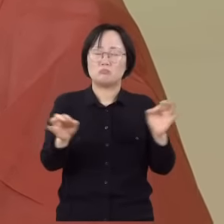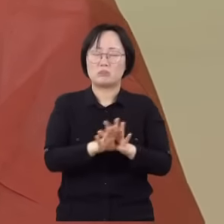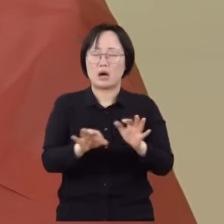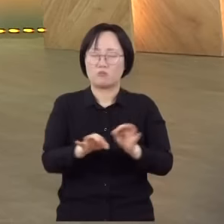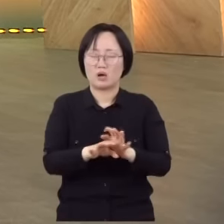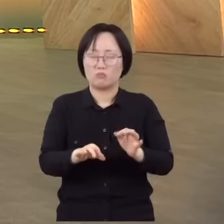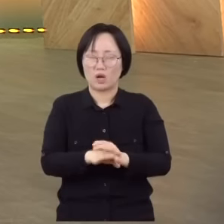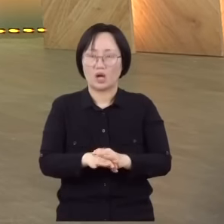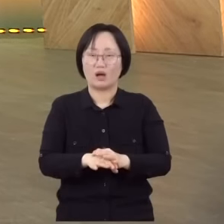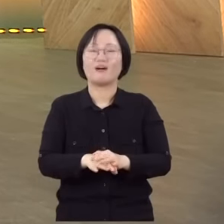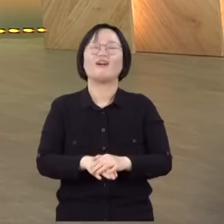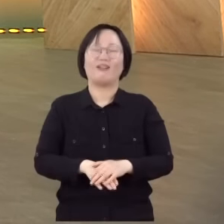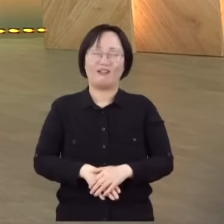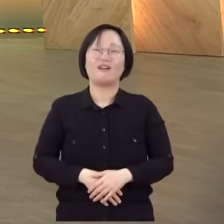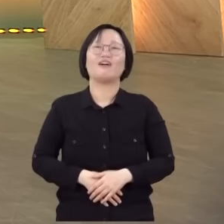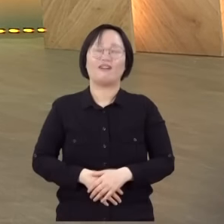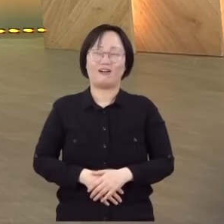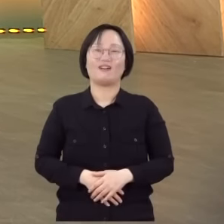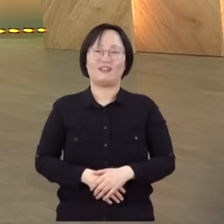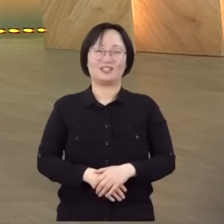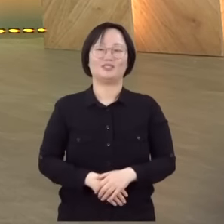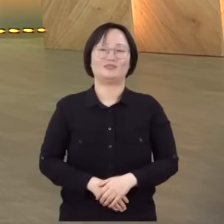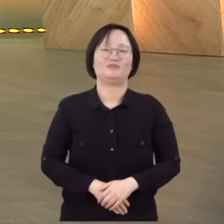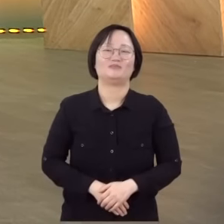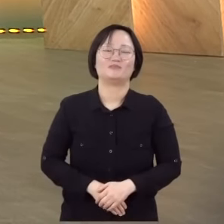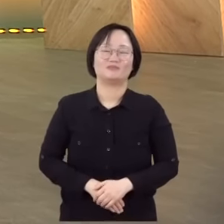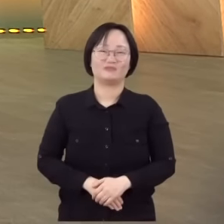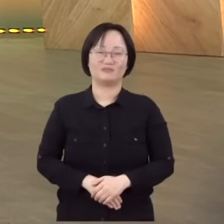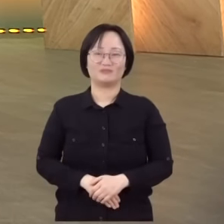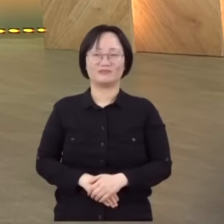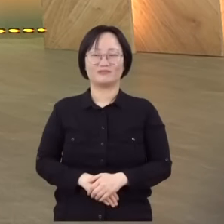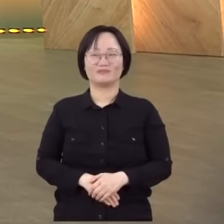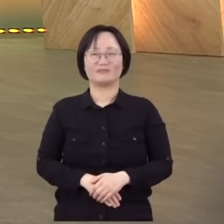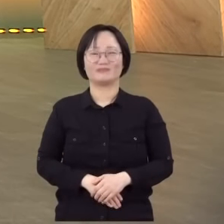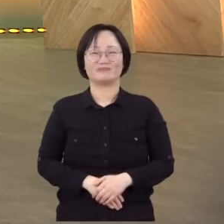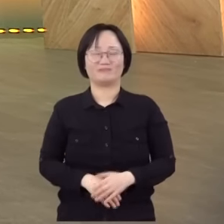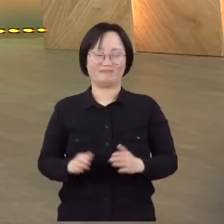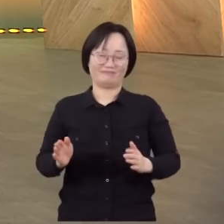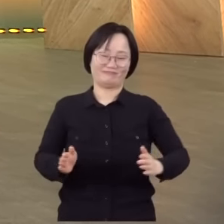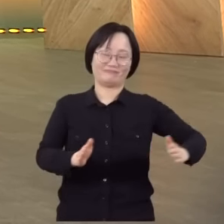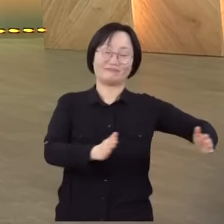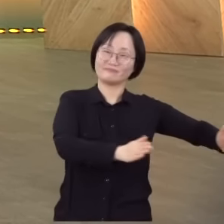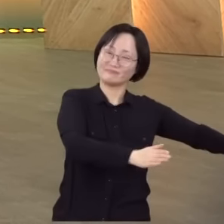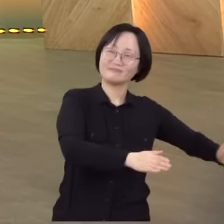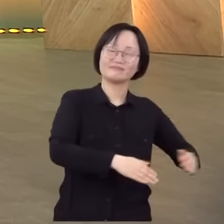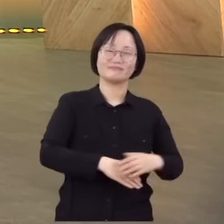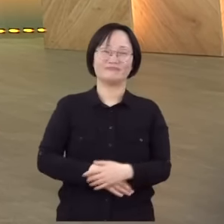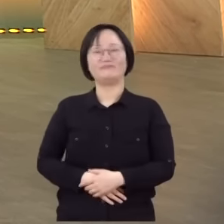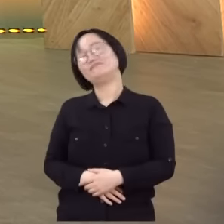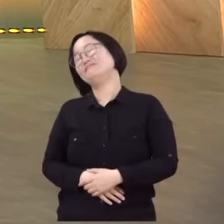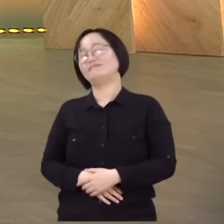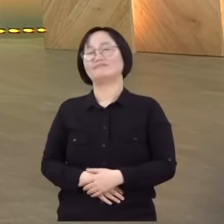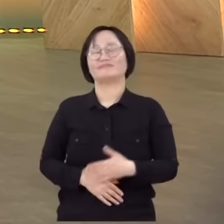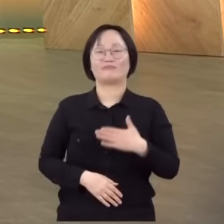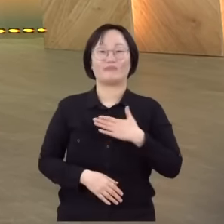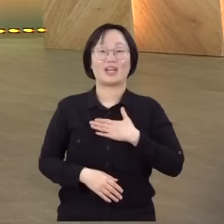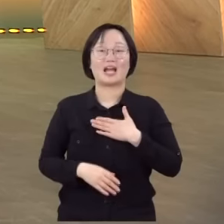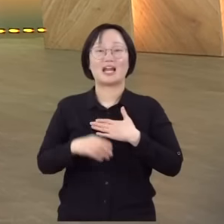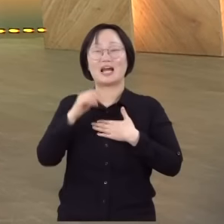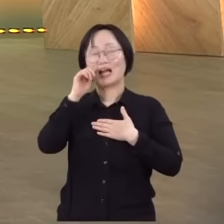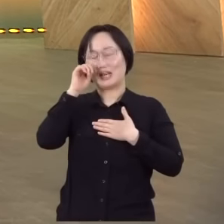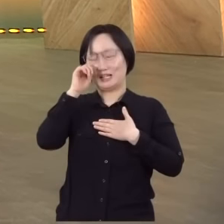합니다 그래서 그런가요 저랑 어 친분이 있는 어느 여성